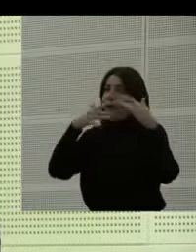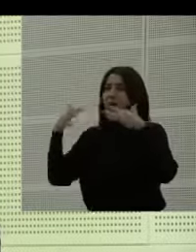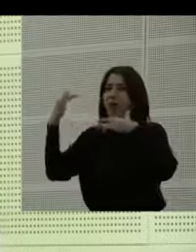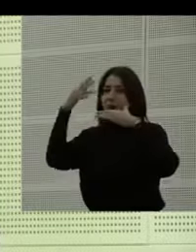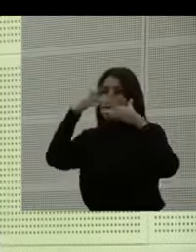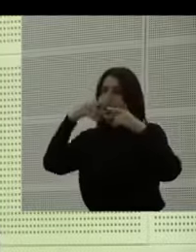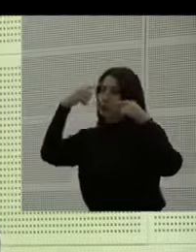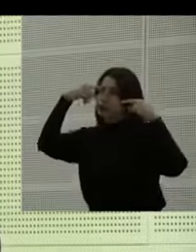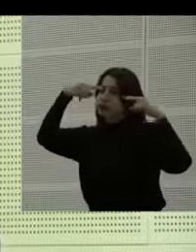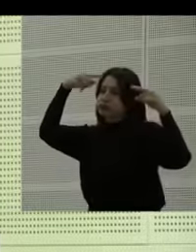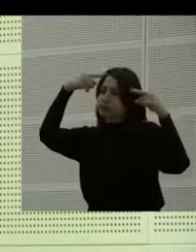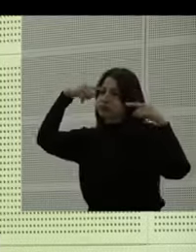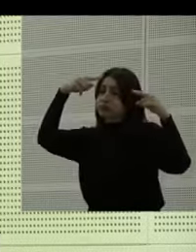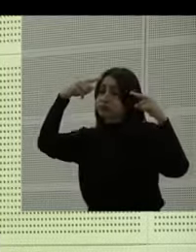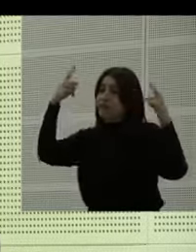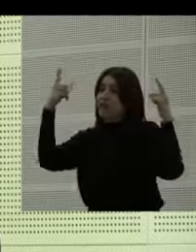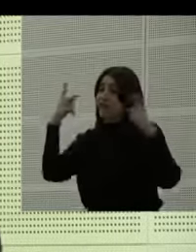Ma lei sa